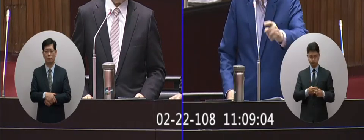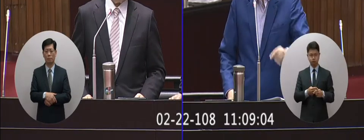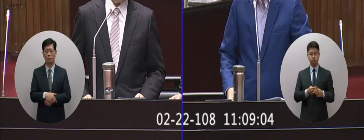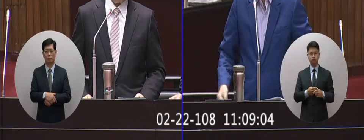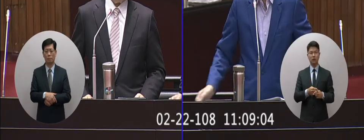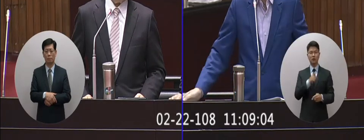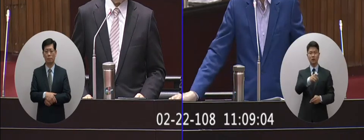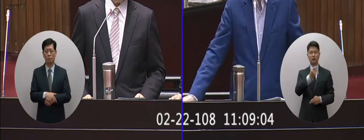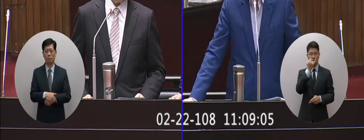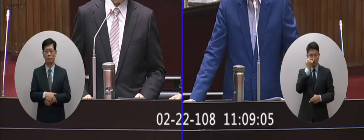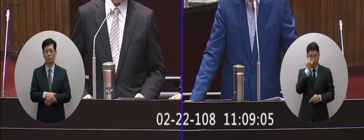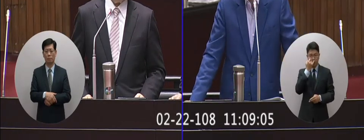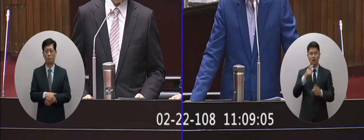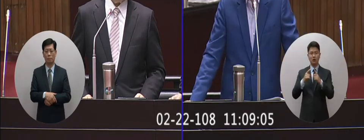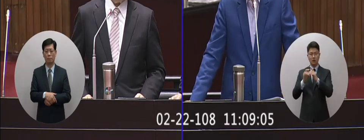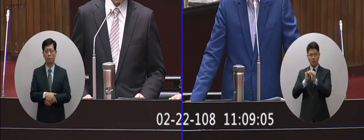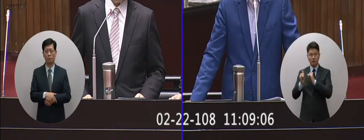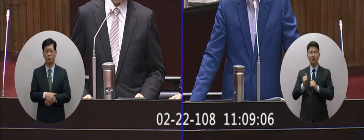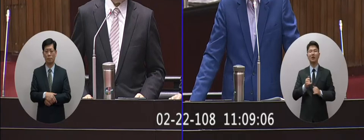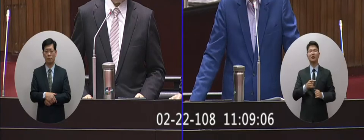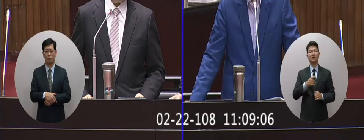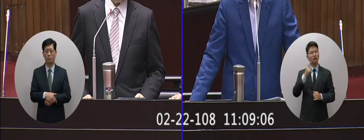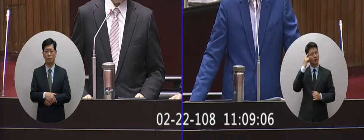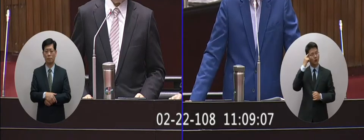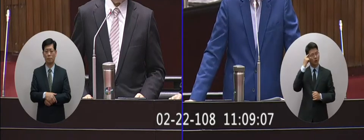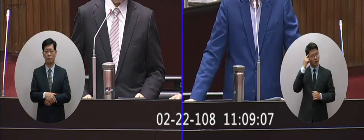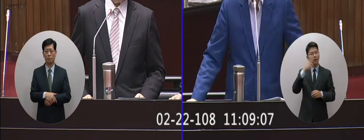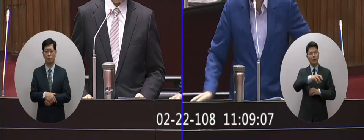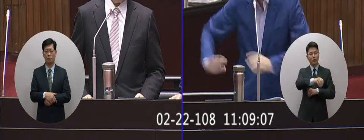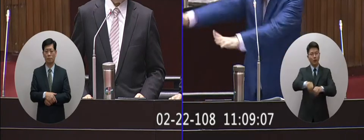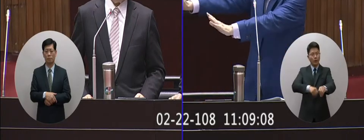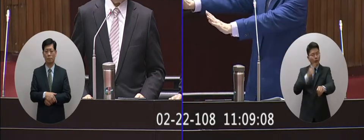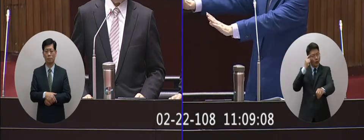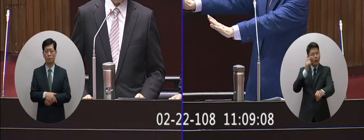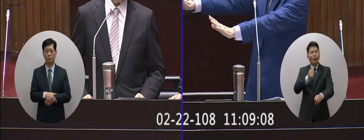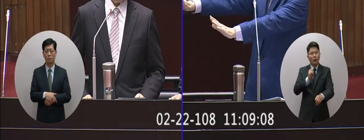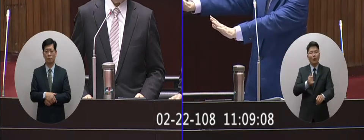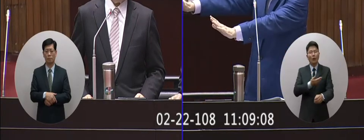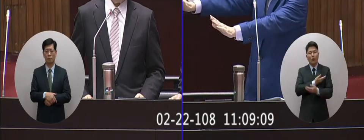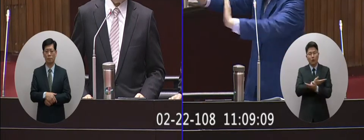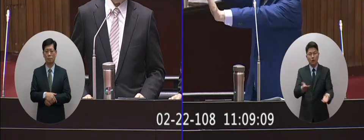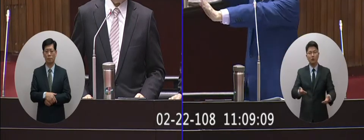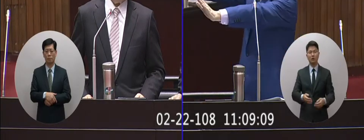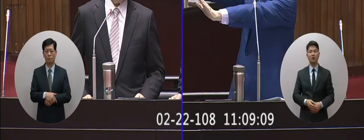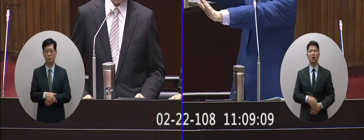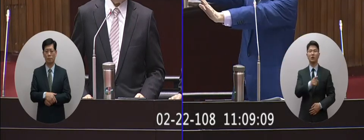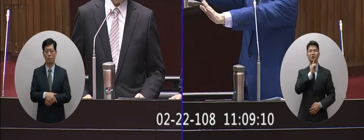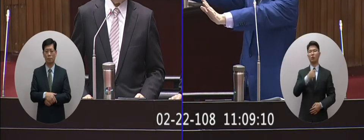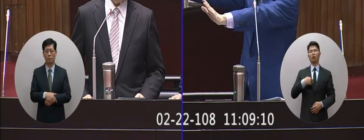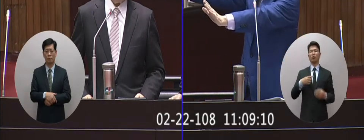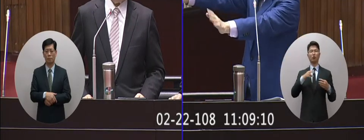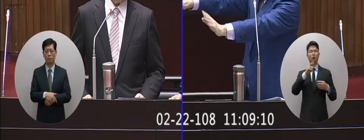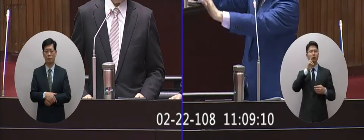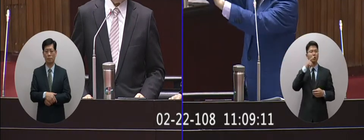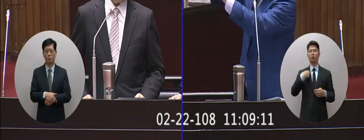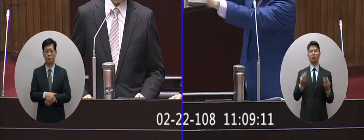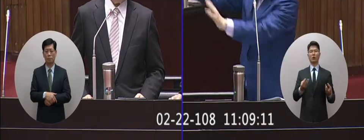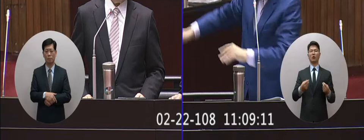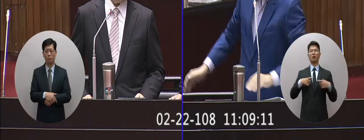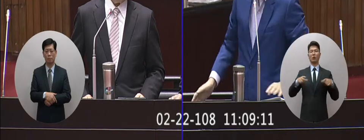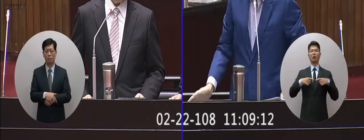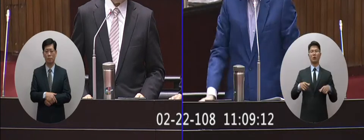话，老百姓会同情你的，会站在你那一面的，而不是我们没有错，一天只